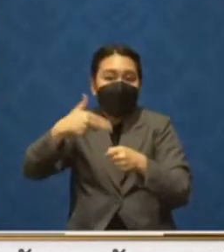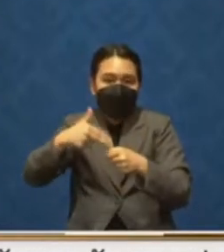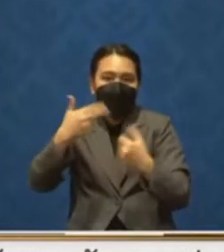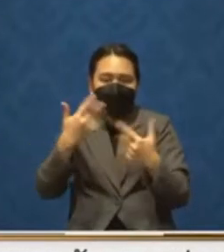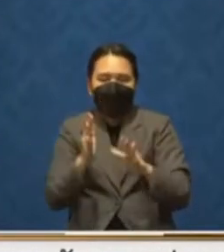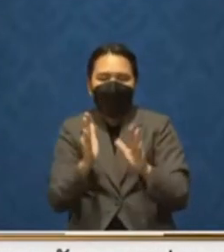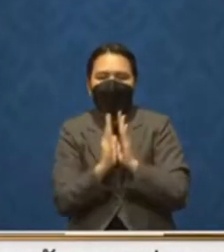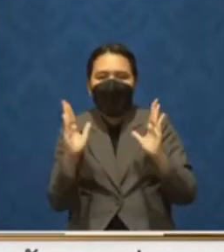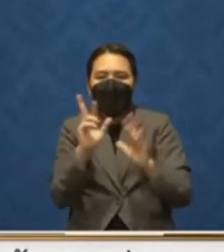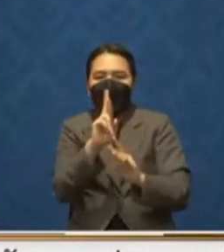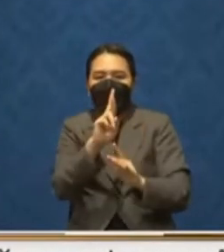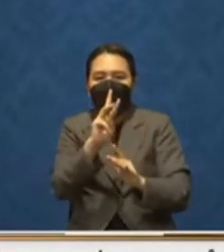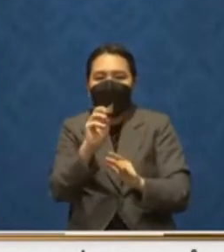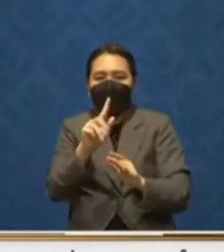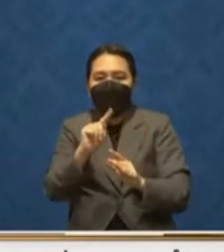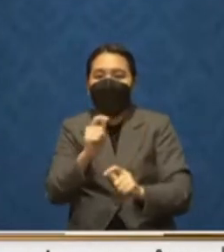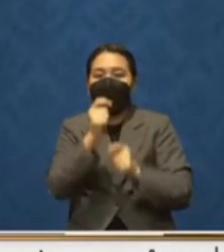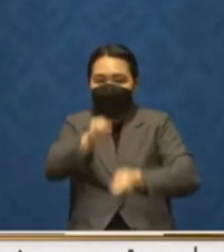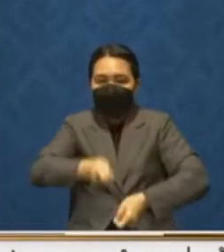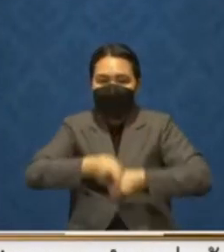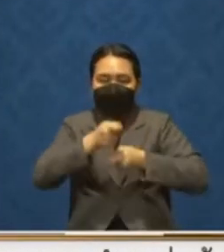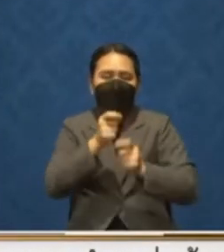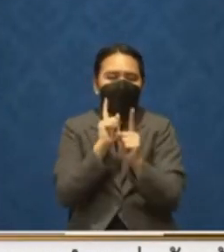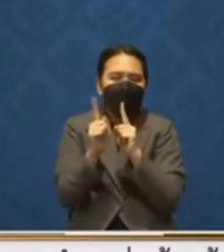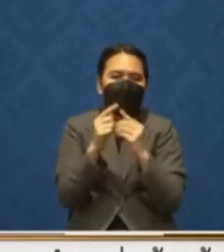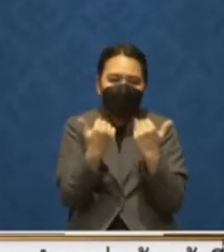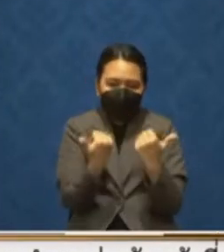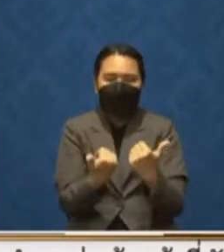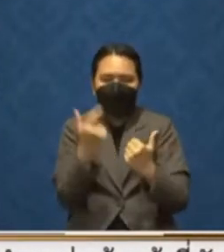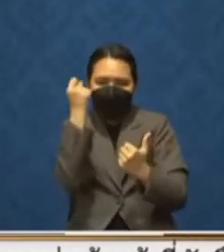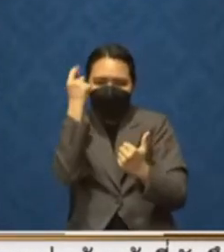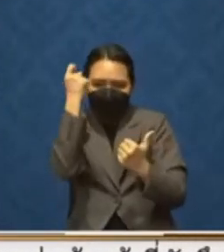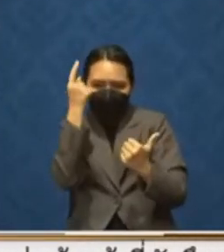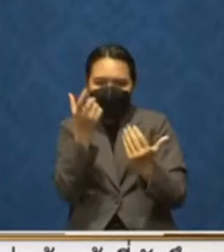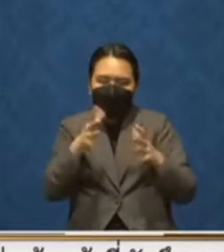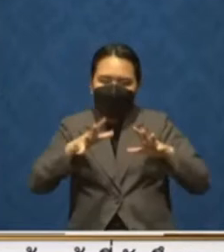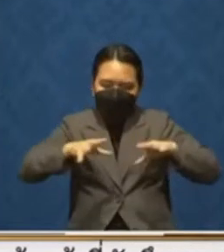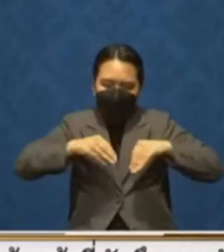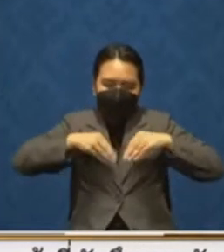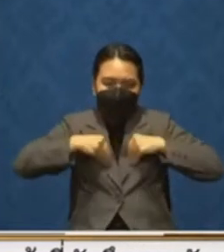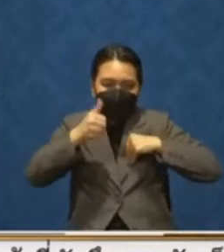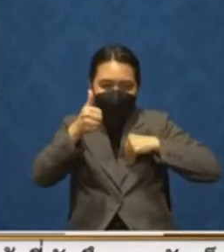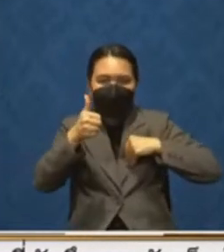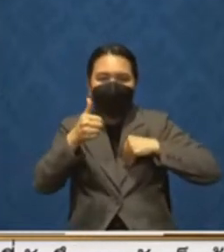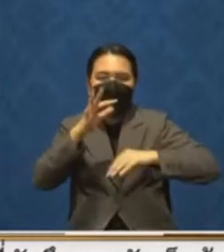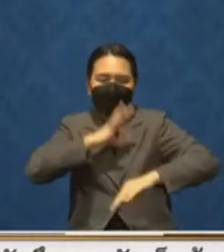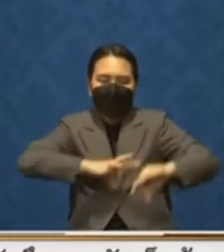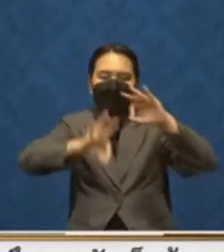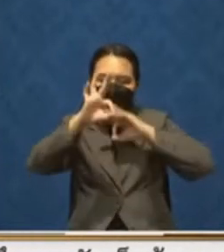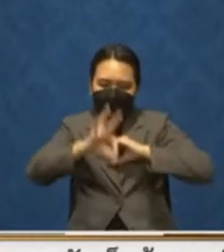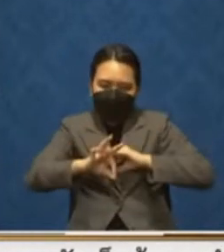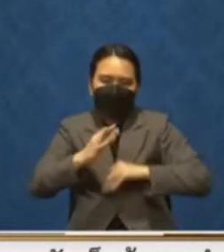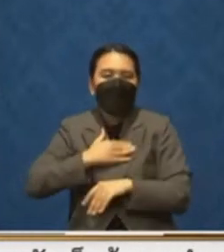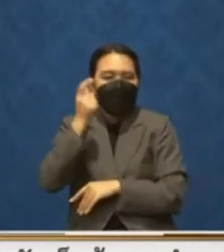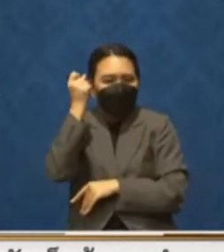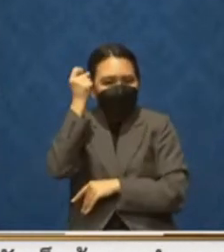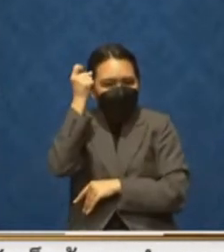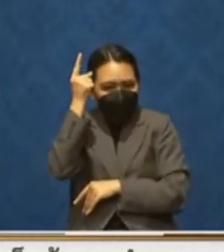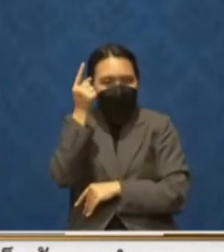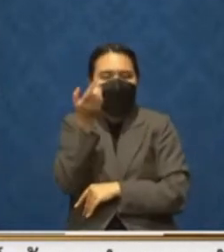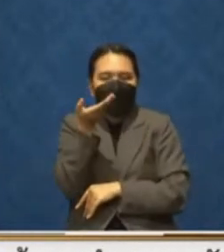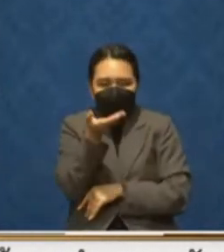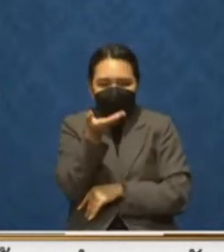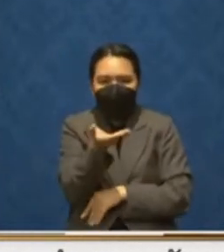เข้าใจก็ยังอยู่ในเกณฑ์ที่เอ่ออย่างรองรับจะอยู่นะครับก็เห็นใจซึ่งกันและกันนะครับก็ต้องขอร้องกันนั่น